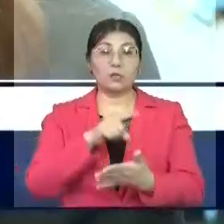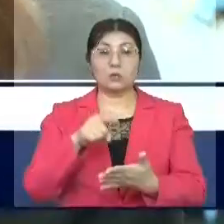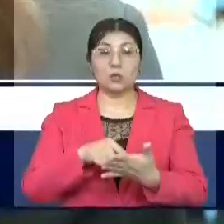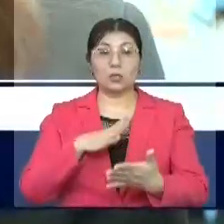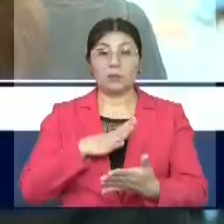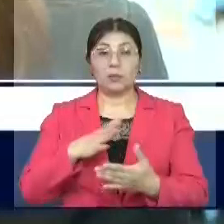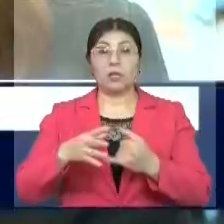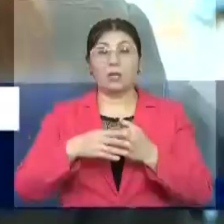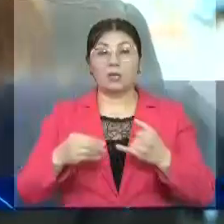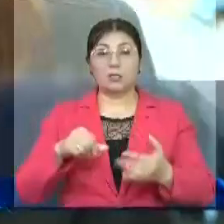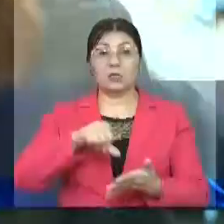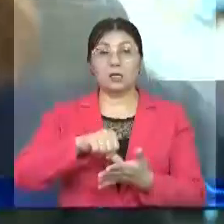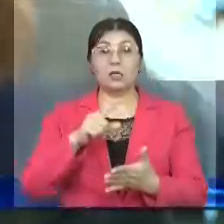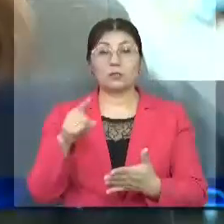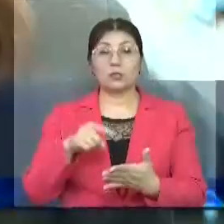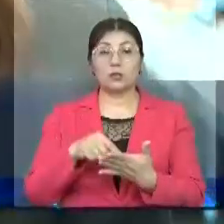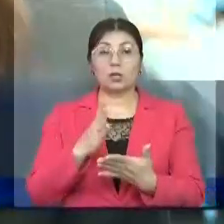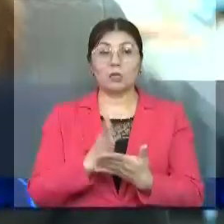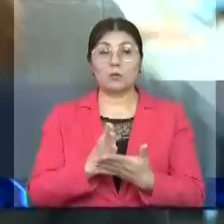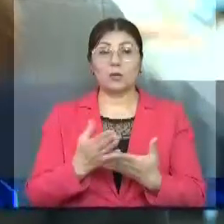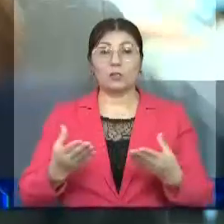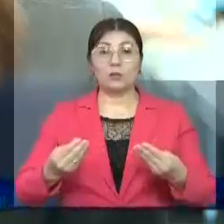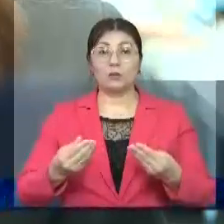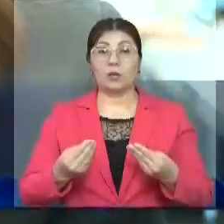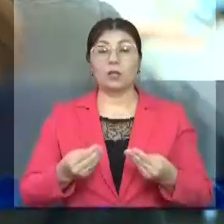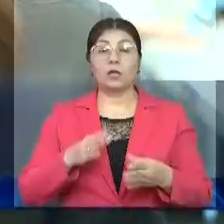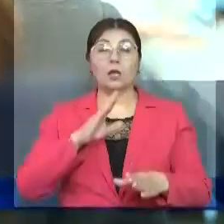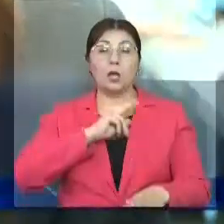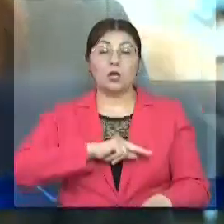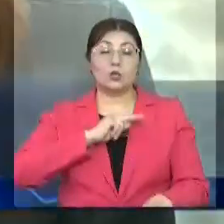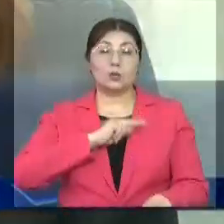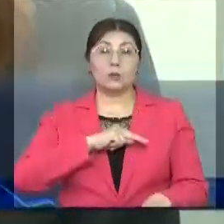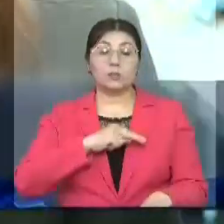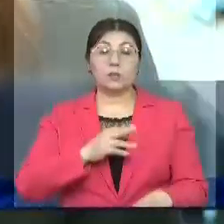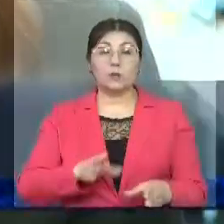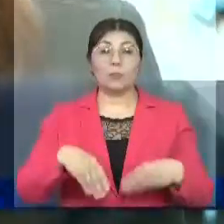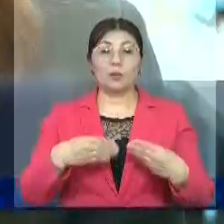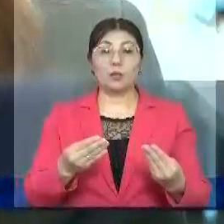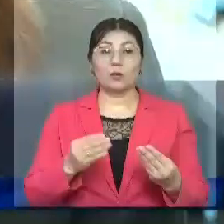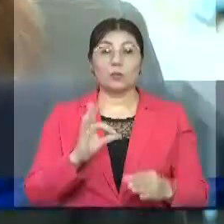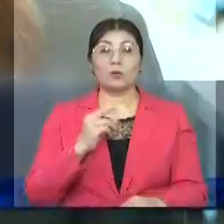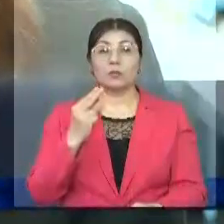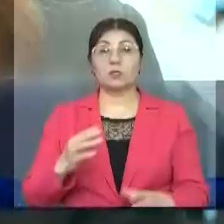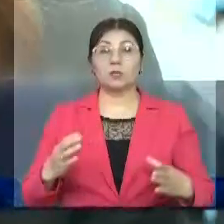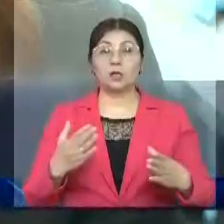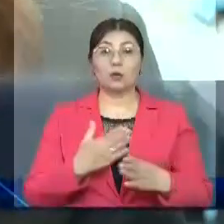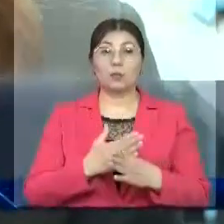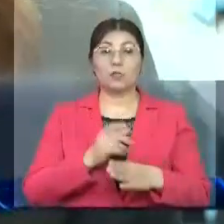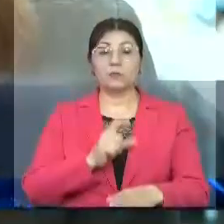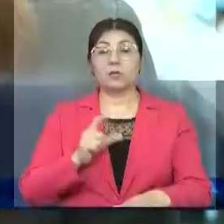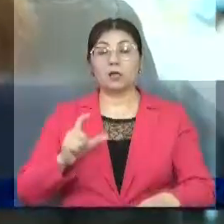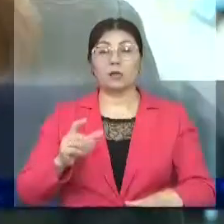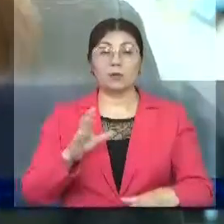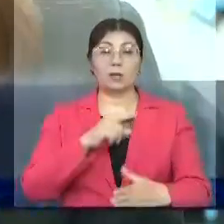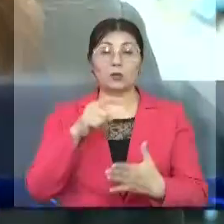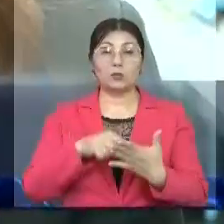жер учаскелеріне қатысты сұрақтар бар. Сонымен бірге жұмыспен қамту, әлеуметтік көмек бойынша да азаматтар жүгініп